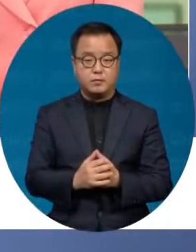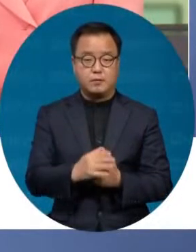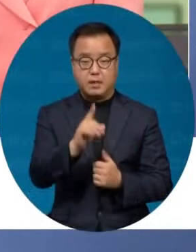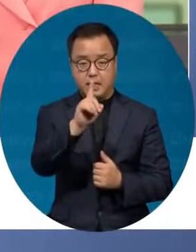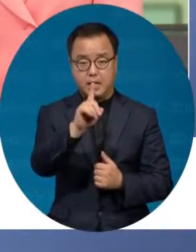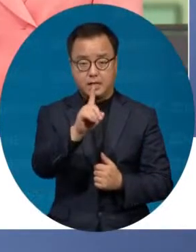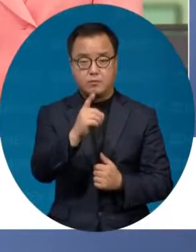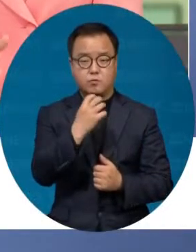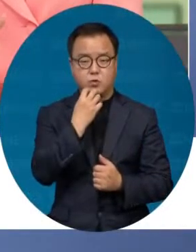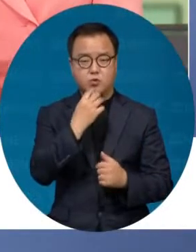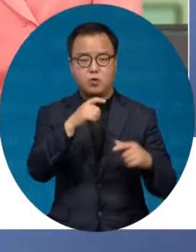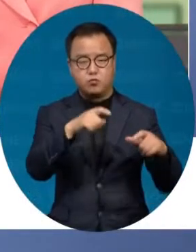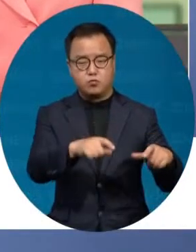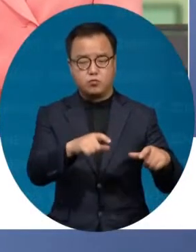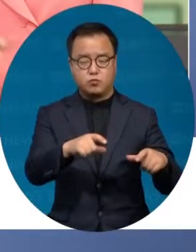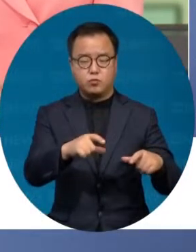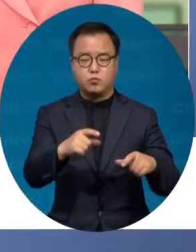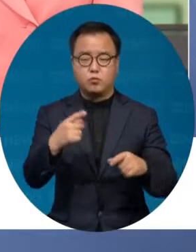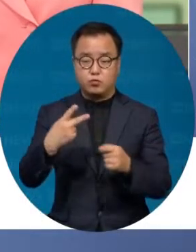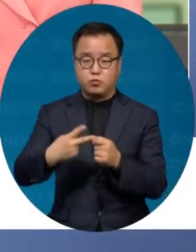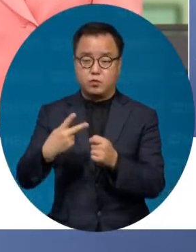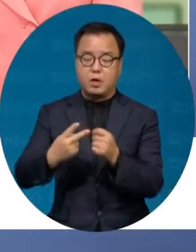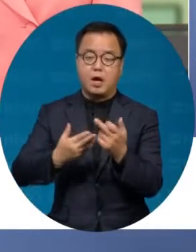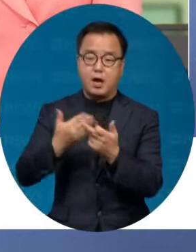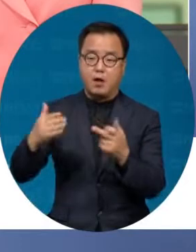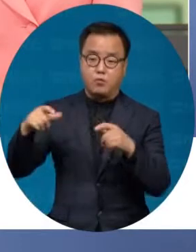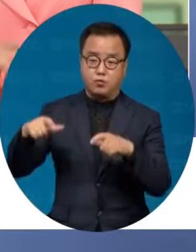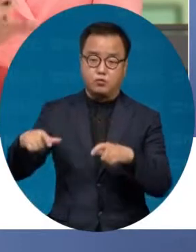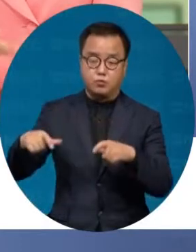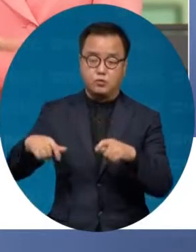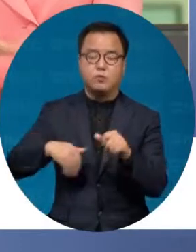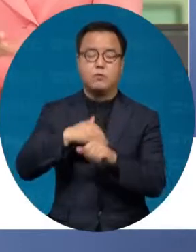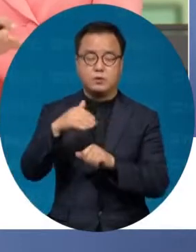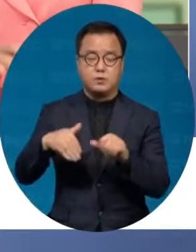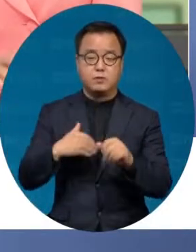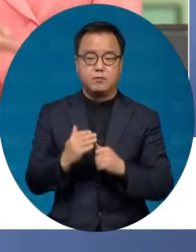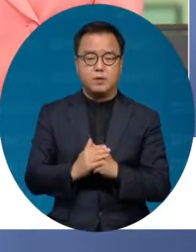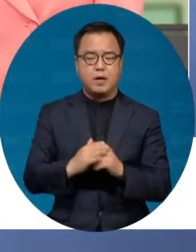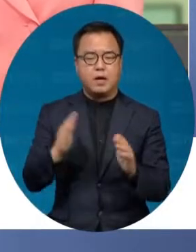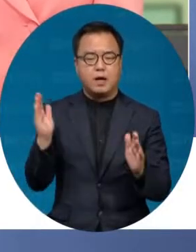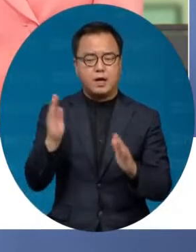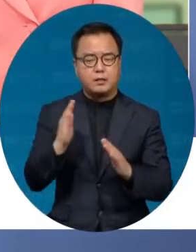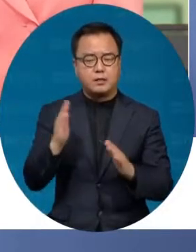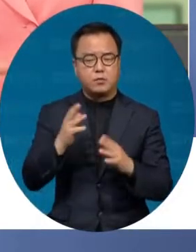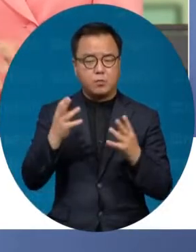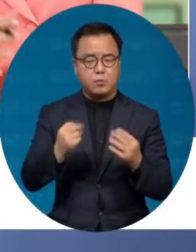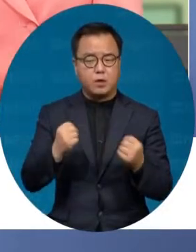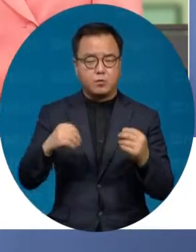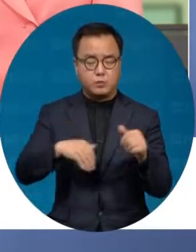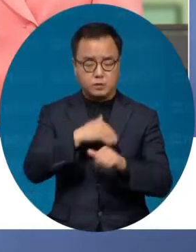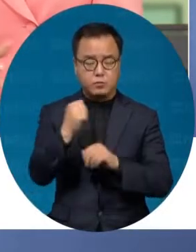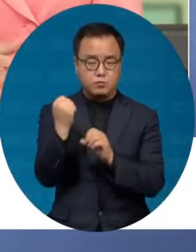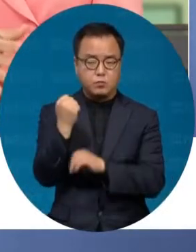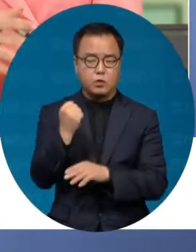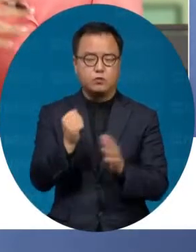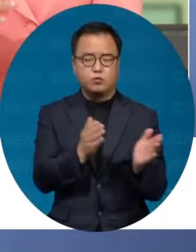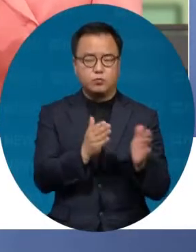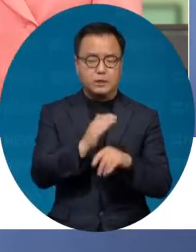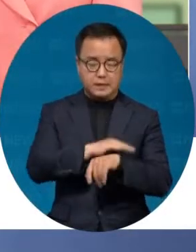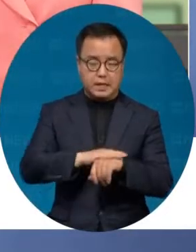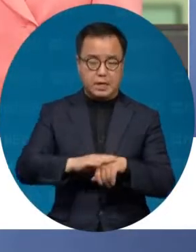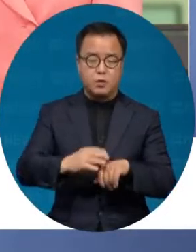이제 서울의 고교 하나는 강원도에 고교 입니다 이제 학생 수도 많고 인프라도 잘 되어 있는 서울의 고등학교는 학생들이